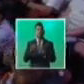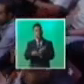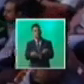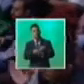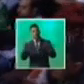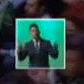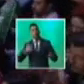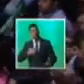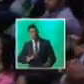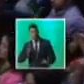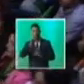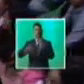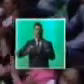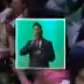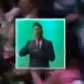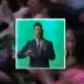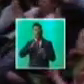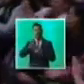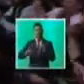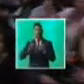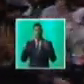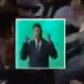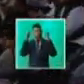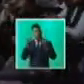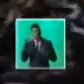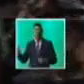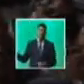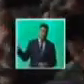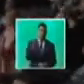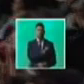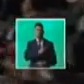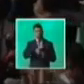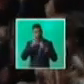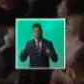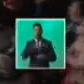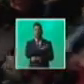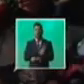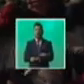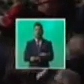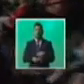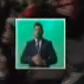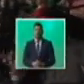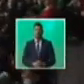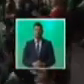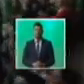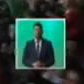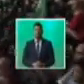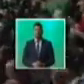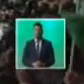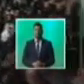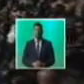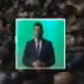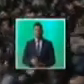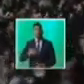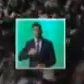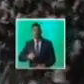τα τελευταία 24 ώρα, μετά τις δηλώσεις του κυρίου Ανδρουλάκη σε ό,τι έχει να κάνει με τον Πρωθυπουργό της επόμενης ημέρας και την πρόταση που έκανε ο πρόεδρος